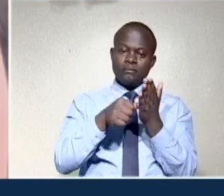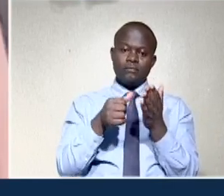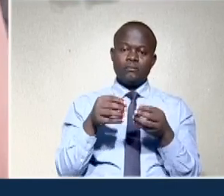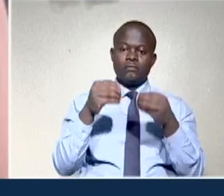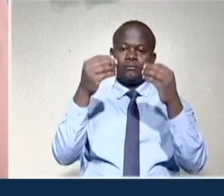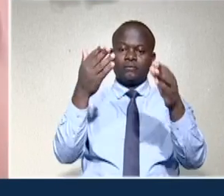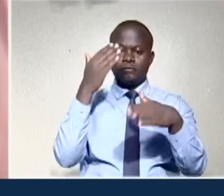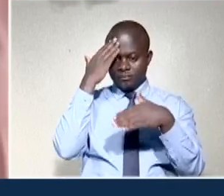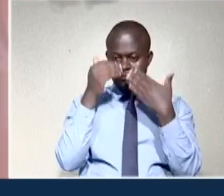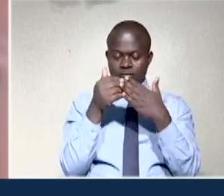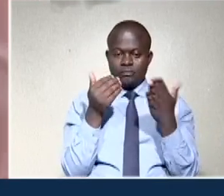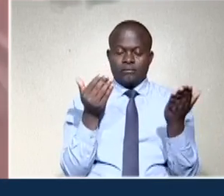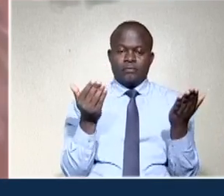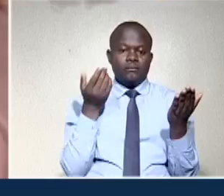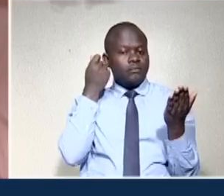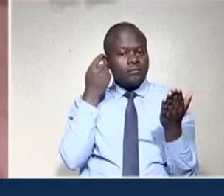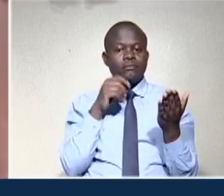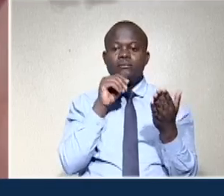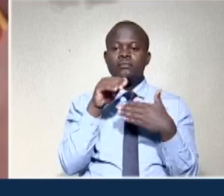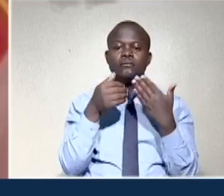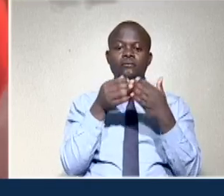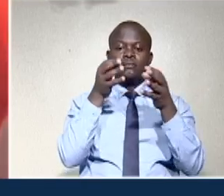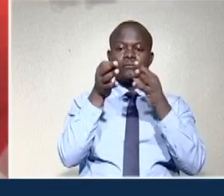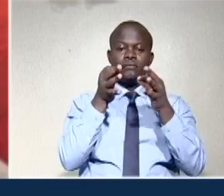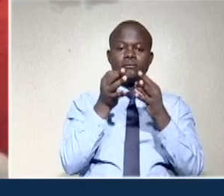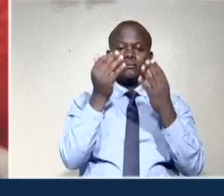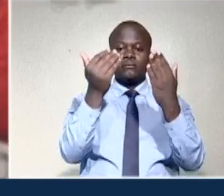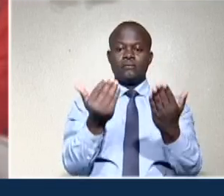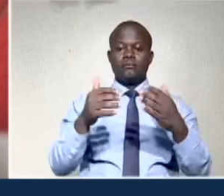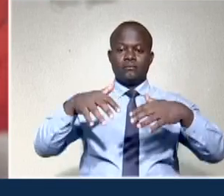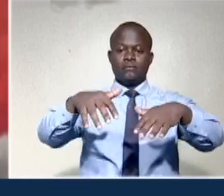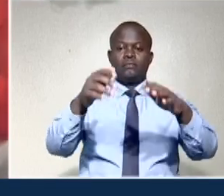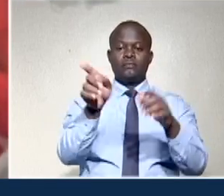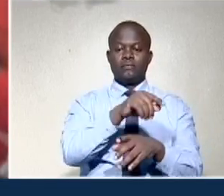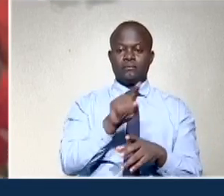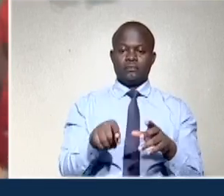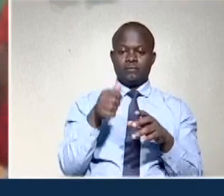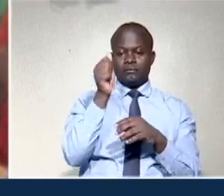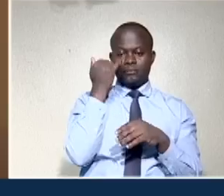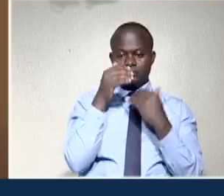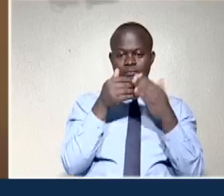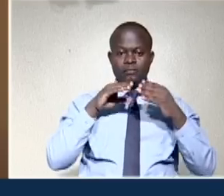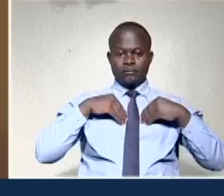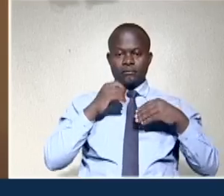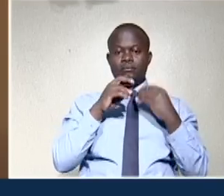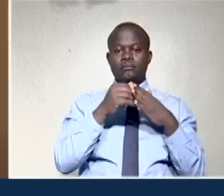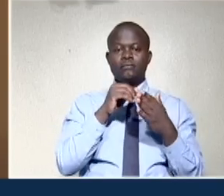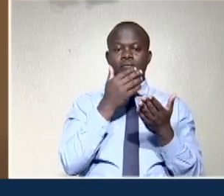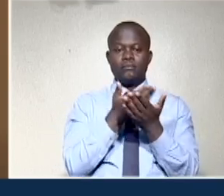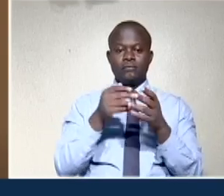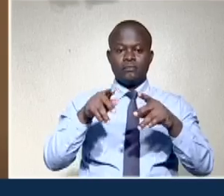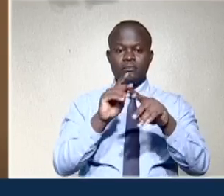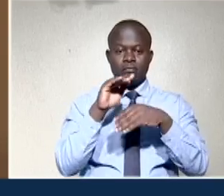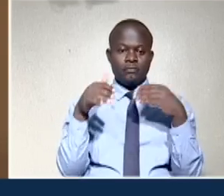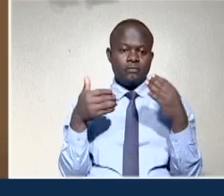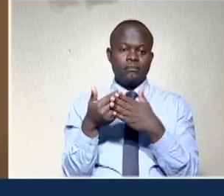babandikiye. Rero urumva nta nubwo bigeze basobanura imbere y'inteko amakosa yabo ngo niba bayemera cyangwa bayasabira imbabazi. Abo 2